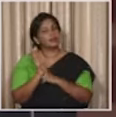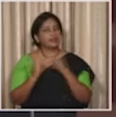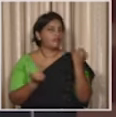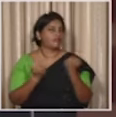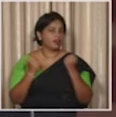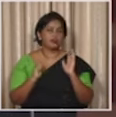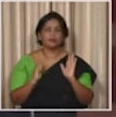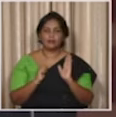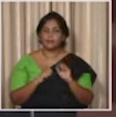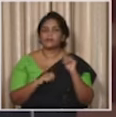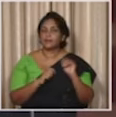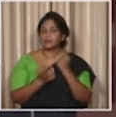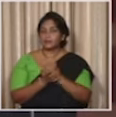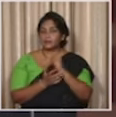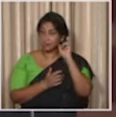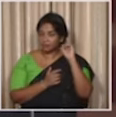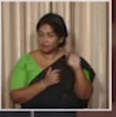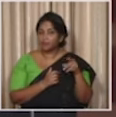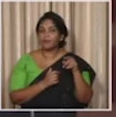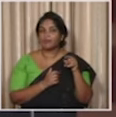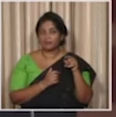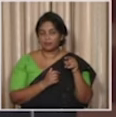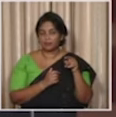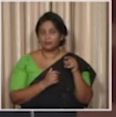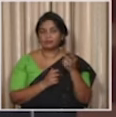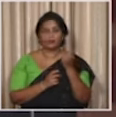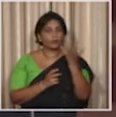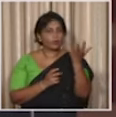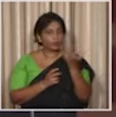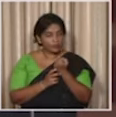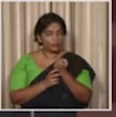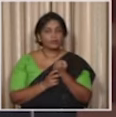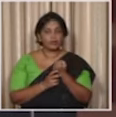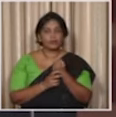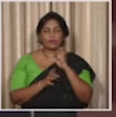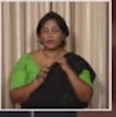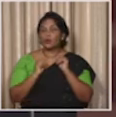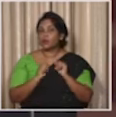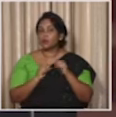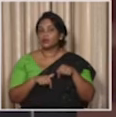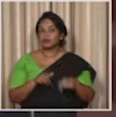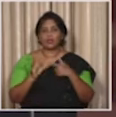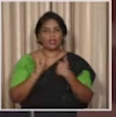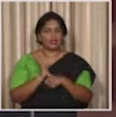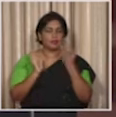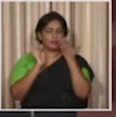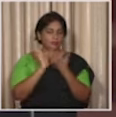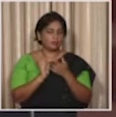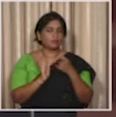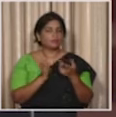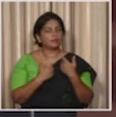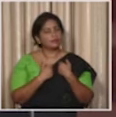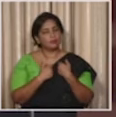එකයි, දැන් එව්වත් උගස් තියලා මුදලක් ලබා ගන්න මාර්ගයක් තමයි අද මෙතුමා ඉදිරිපත් කරන්නේ. ඉතින්